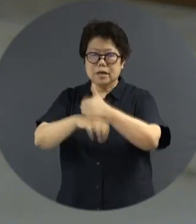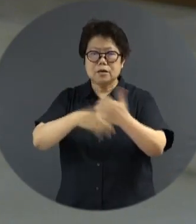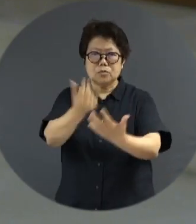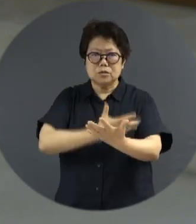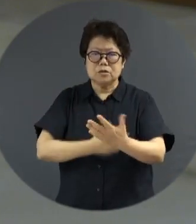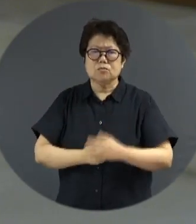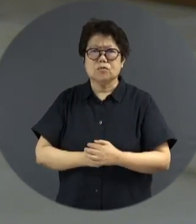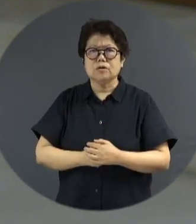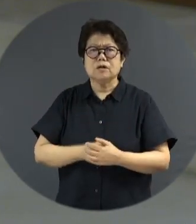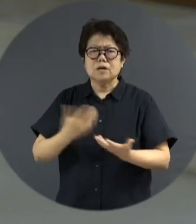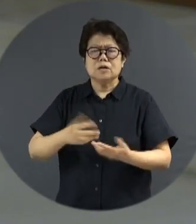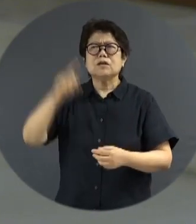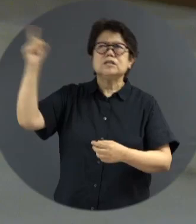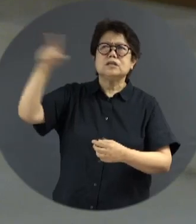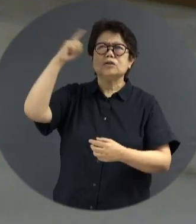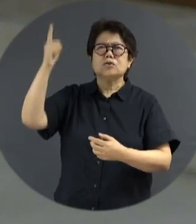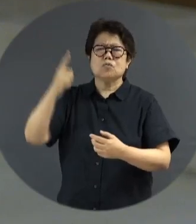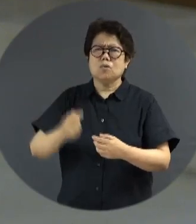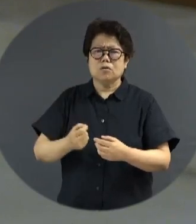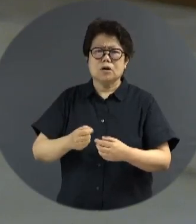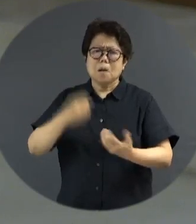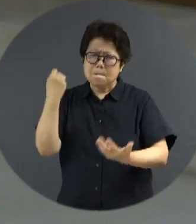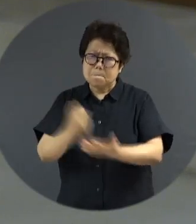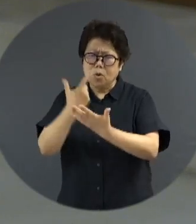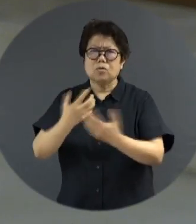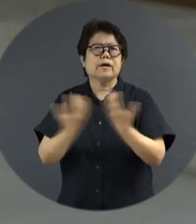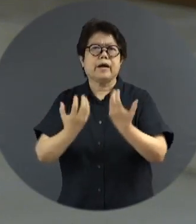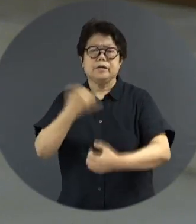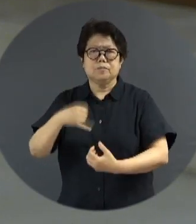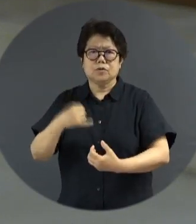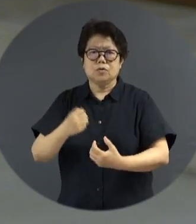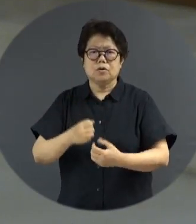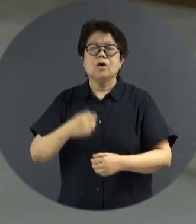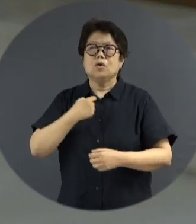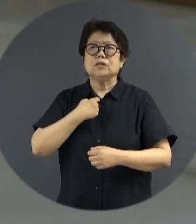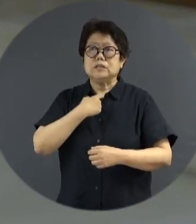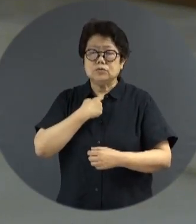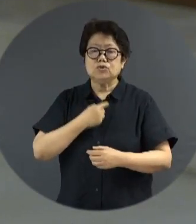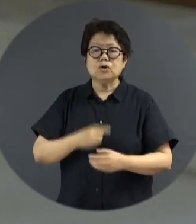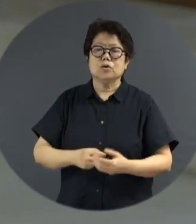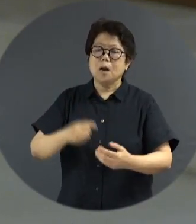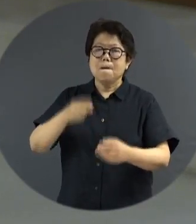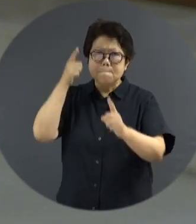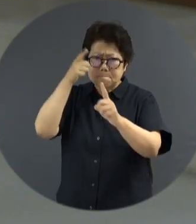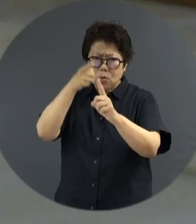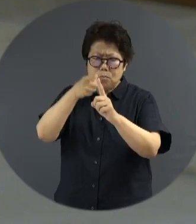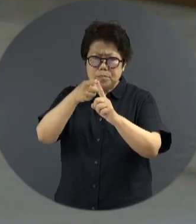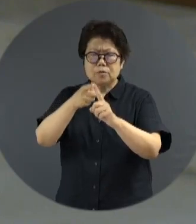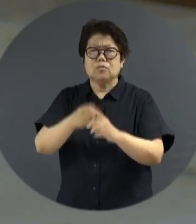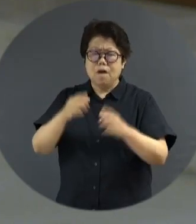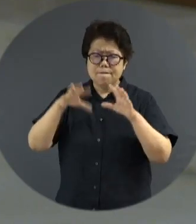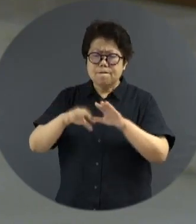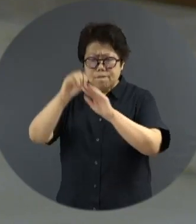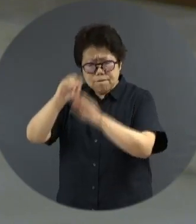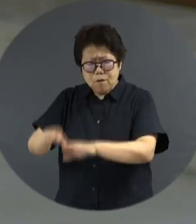计的，只有那些将自己的生命方向和目标放在这些真福之上的人，才能够慢